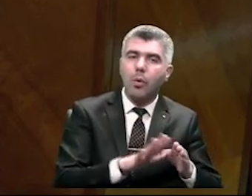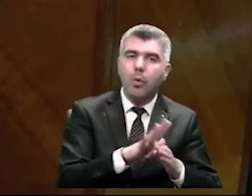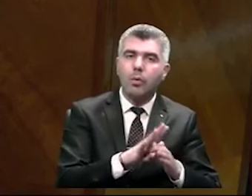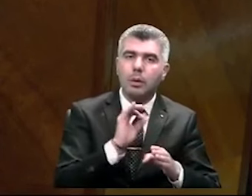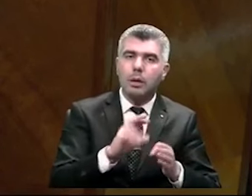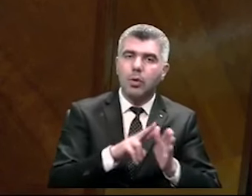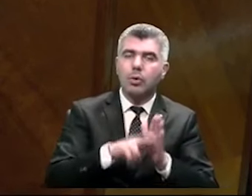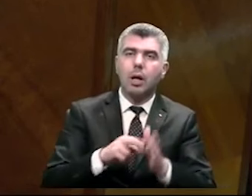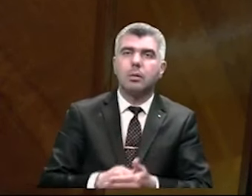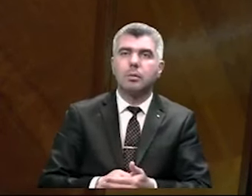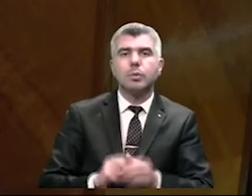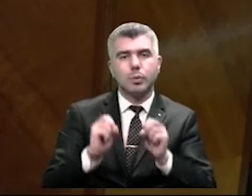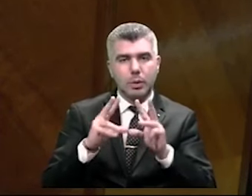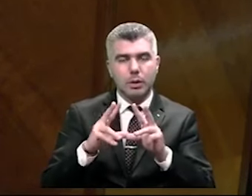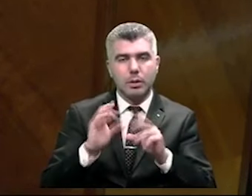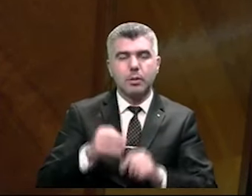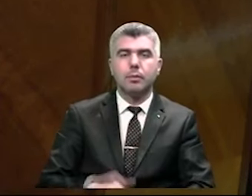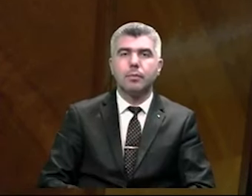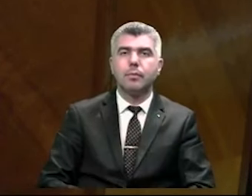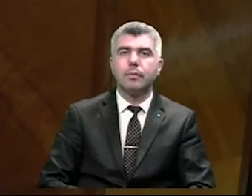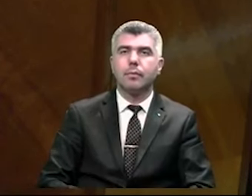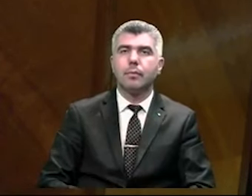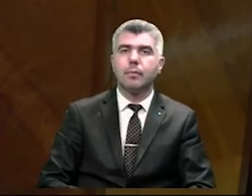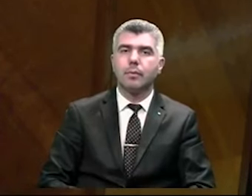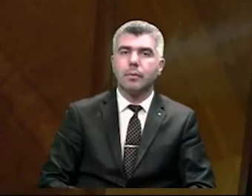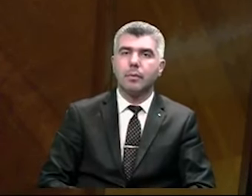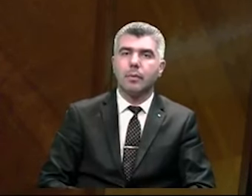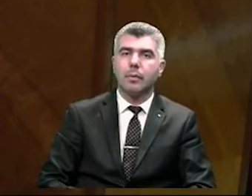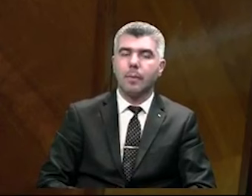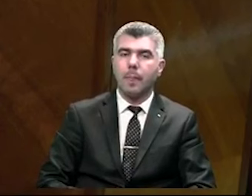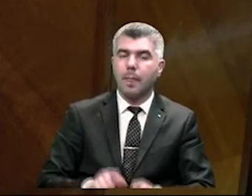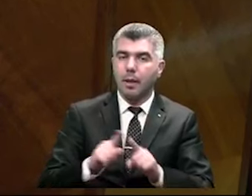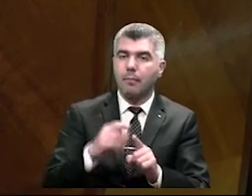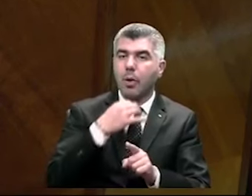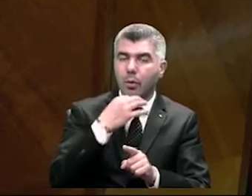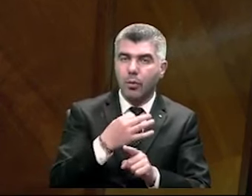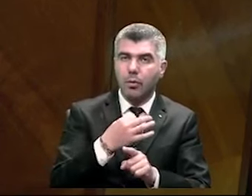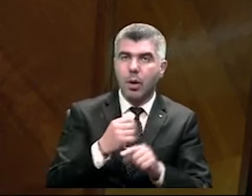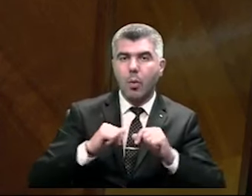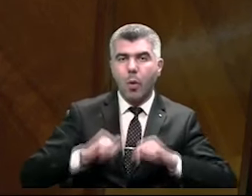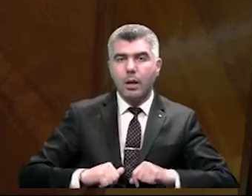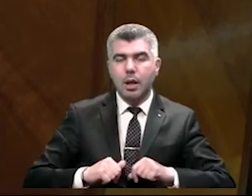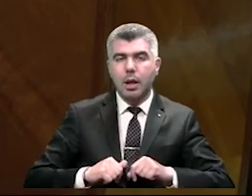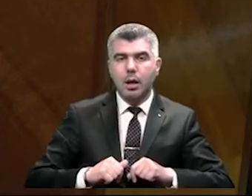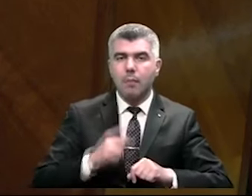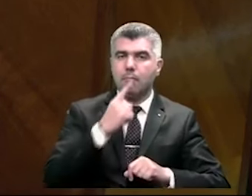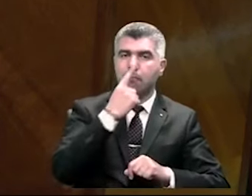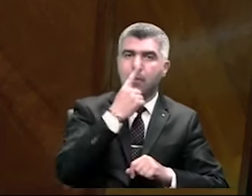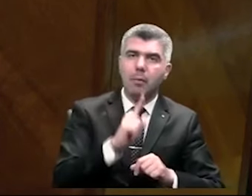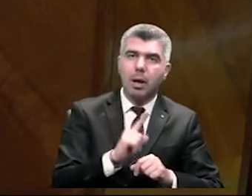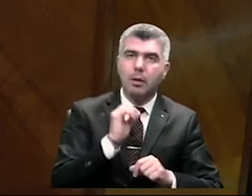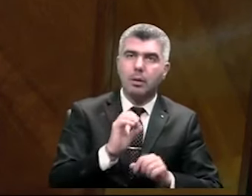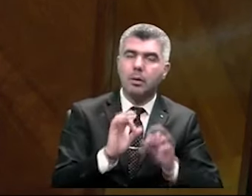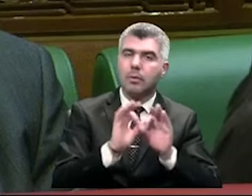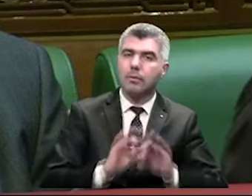الجهه وحنا مستعدين ف زعما هذ المقوله بانه الوزاره لا تريد ان